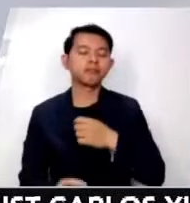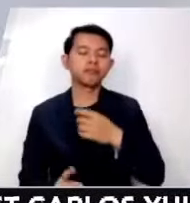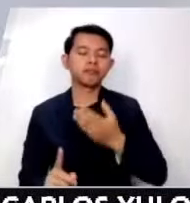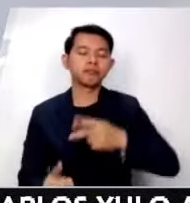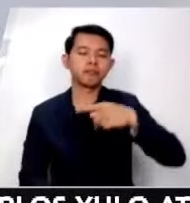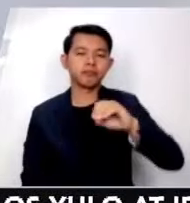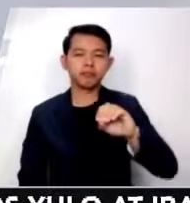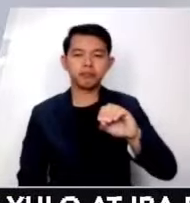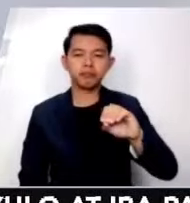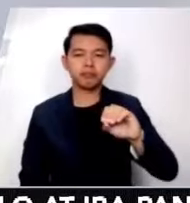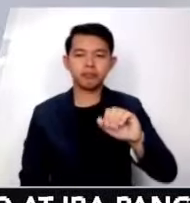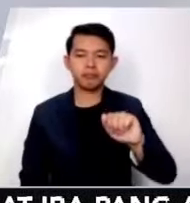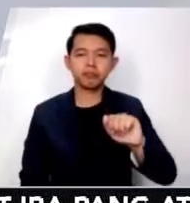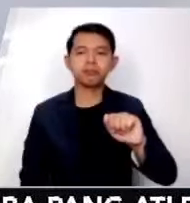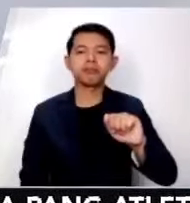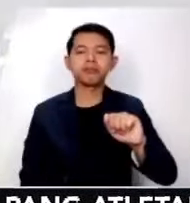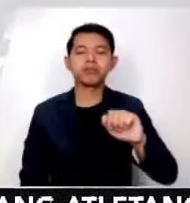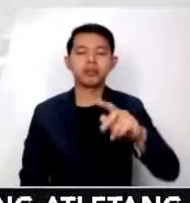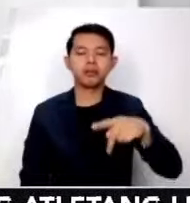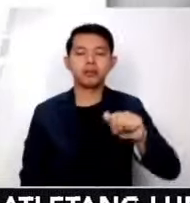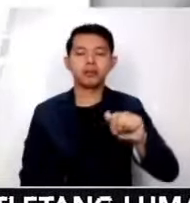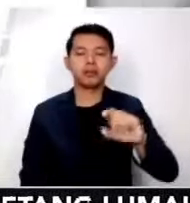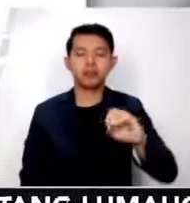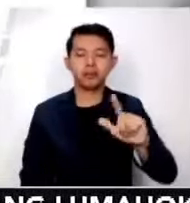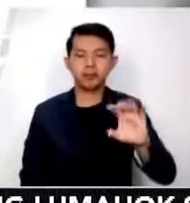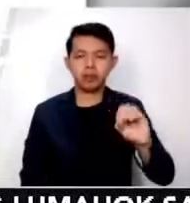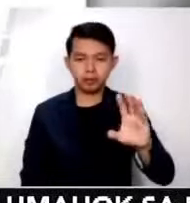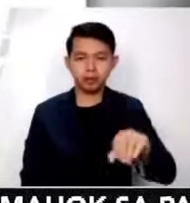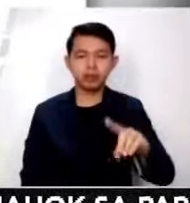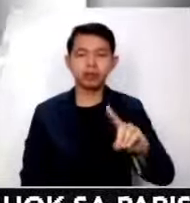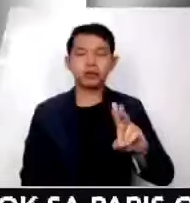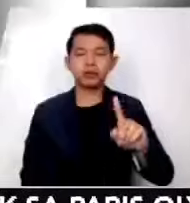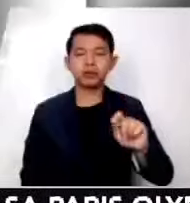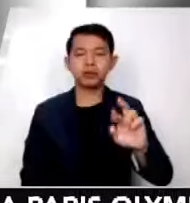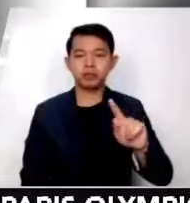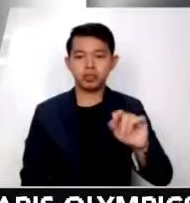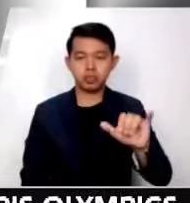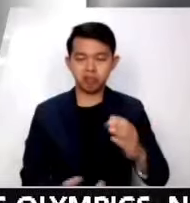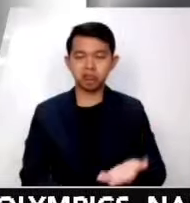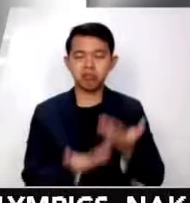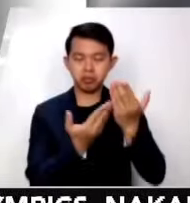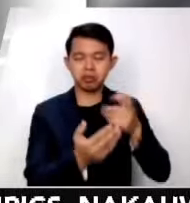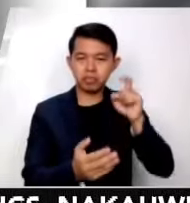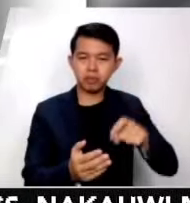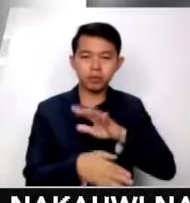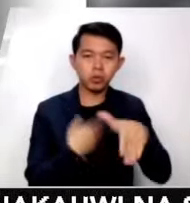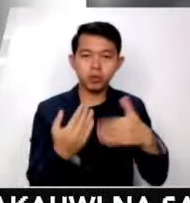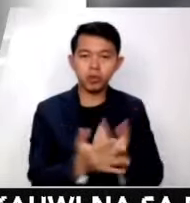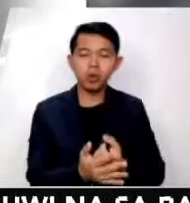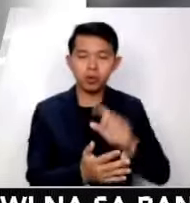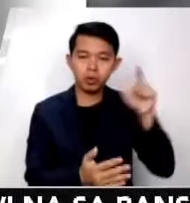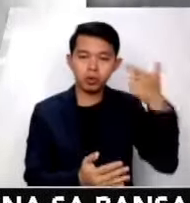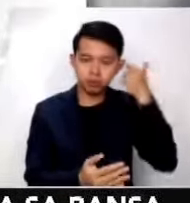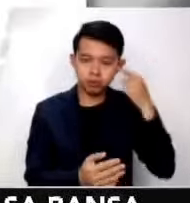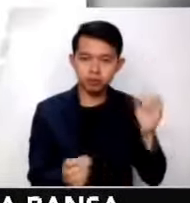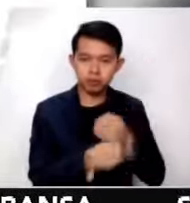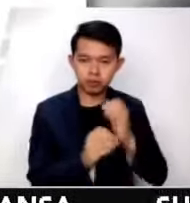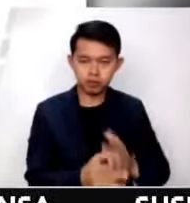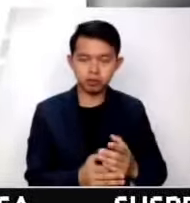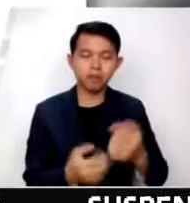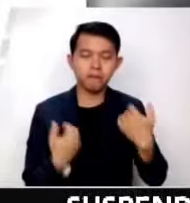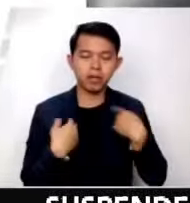appointed officials ng pamahalaan. Sa ilalim ng House Bill 10744, gagawin ang random drug test kada 6 na buwan